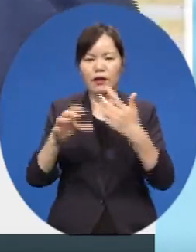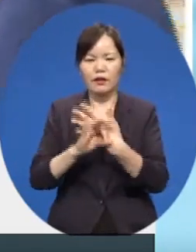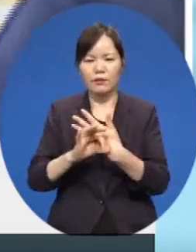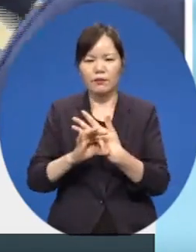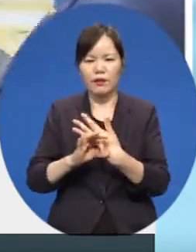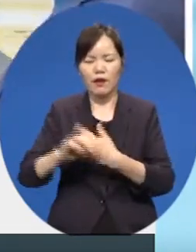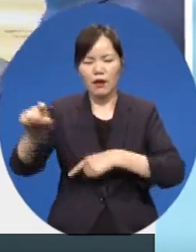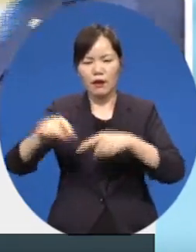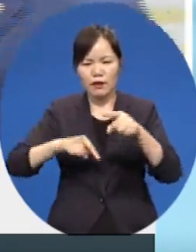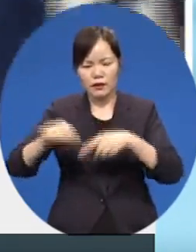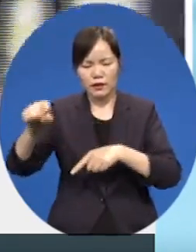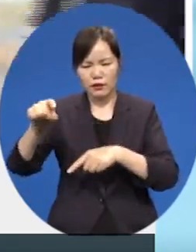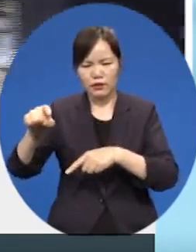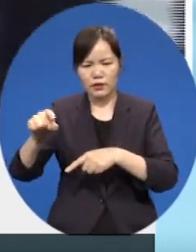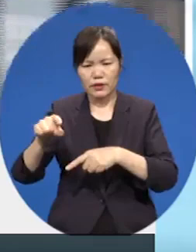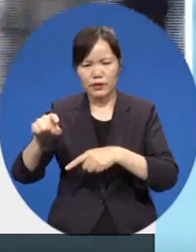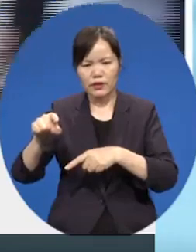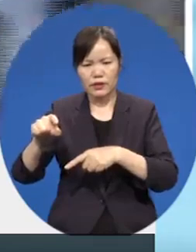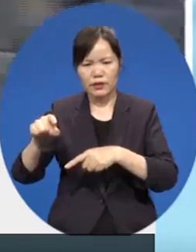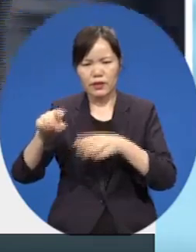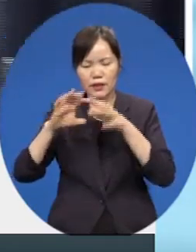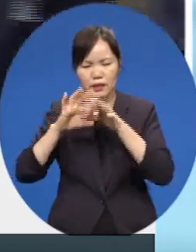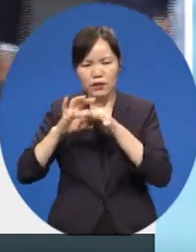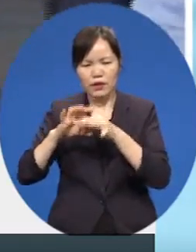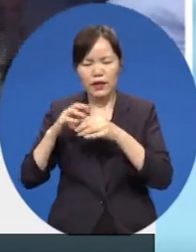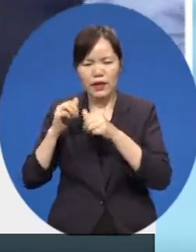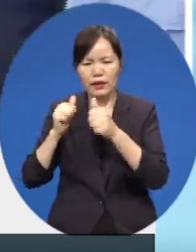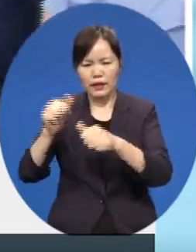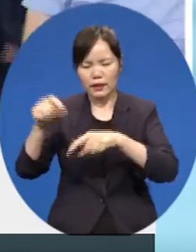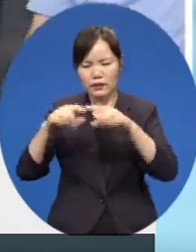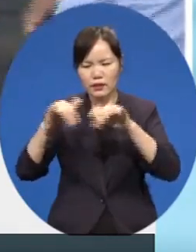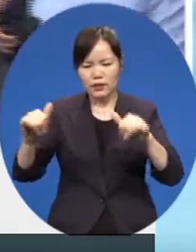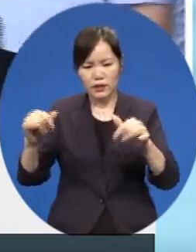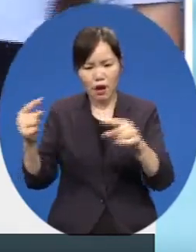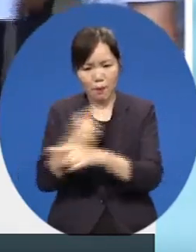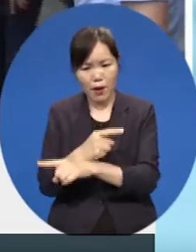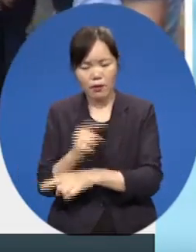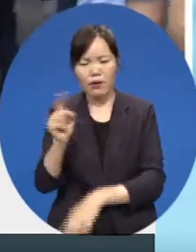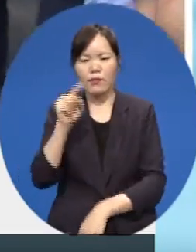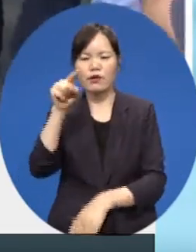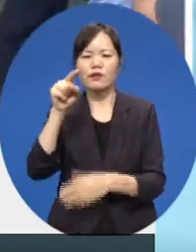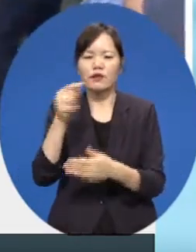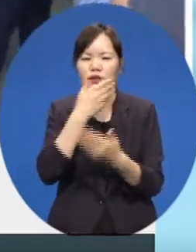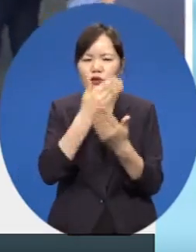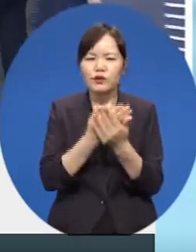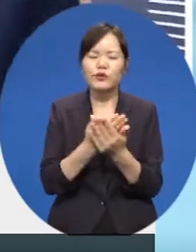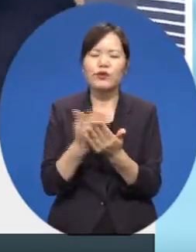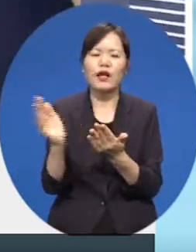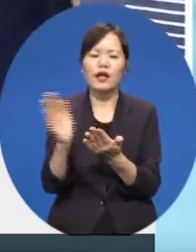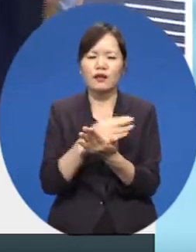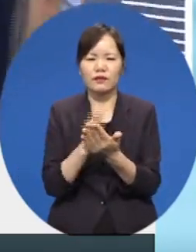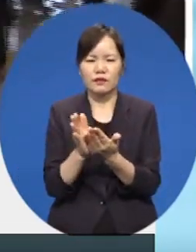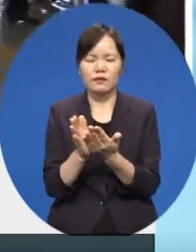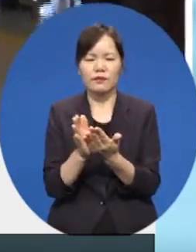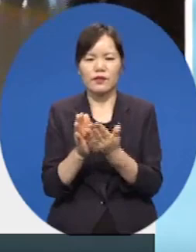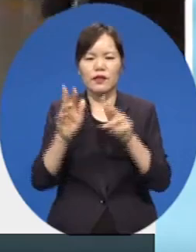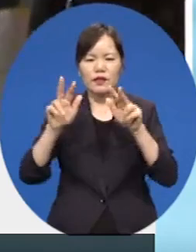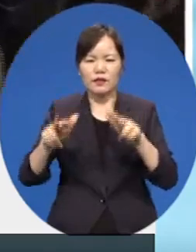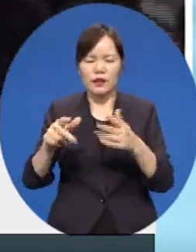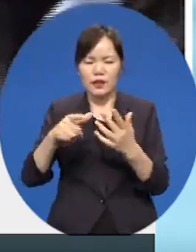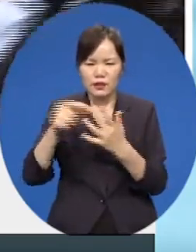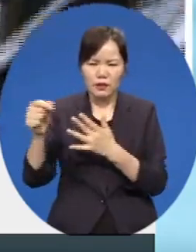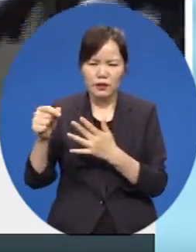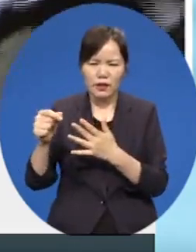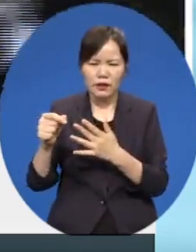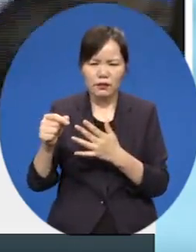빠르게 정치적인 이해관계에 따라서 정치인으로 변신할 거냐. 이런 기로에 있거든요. 네. 선택은 아무리 옆에서